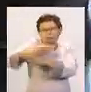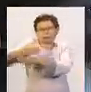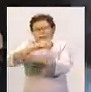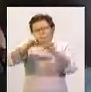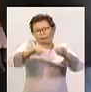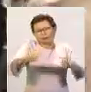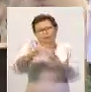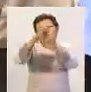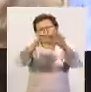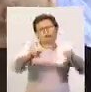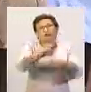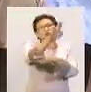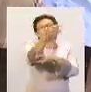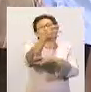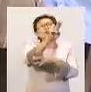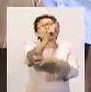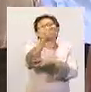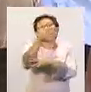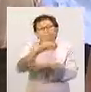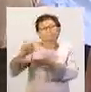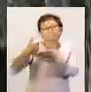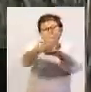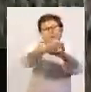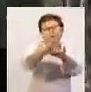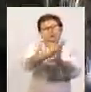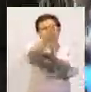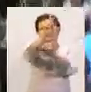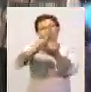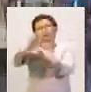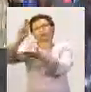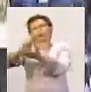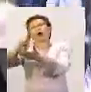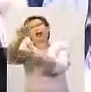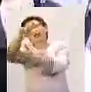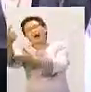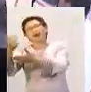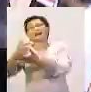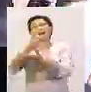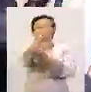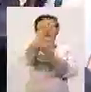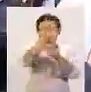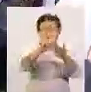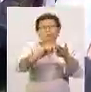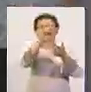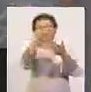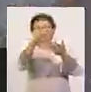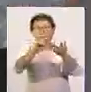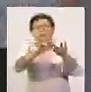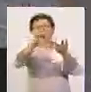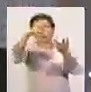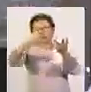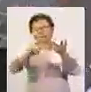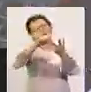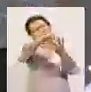pelajar, terutama pelajar UTM, dibantu universiti-universiti awam lain seperti UITM, UKM, UPM